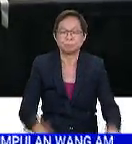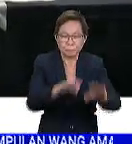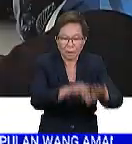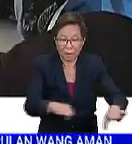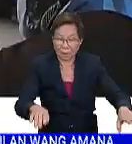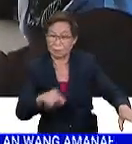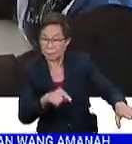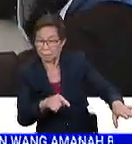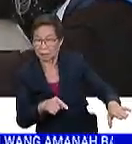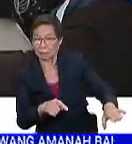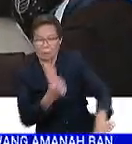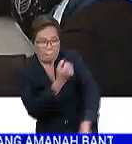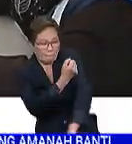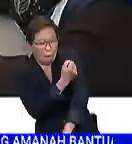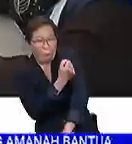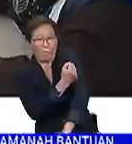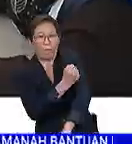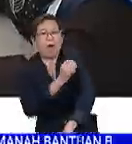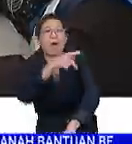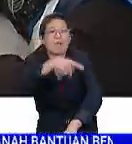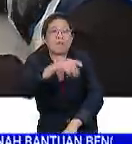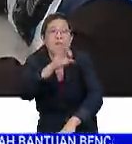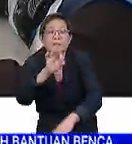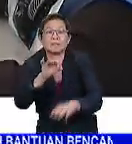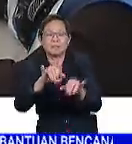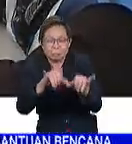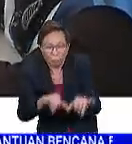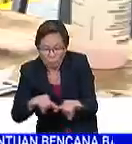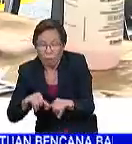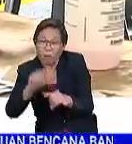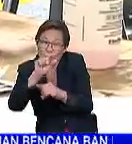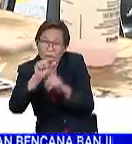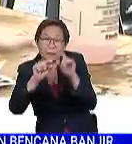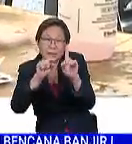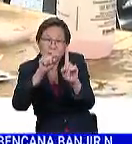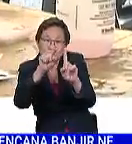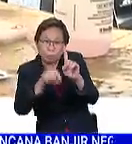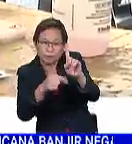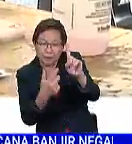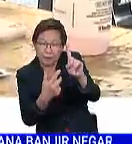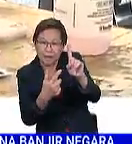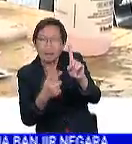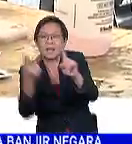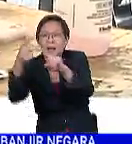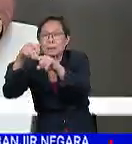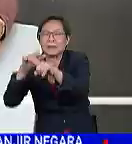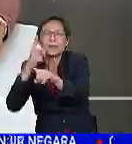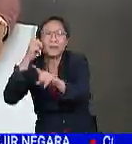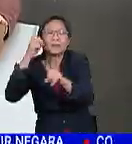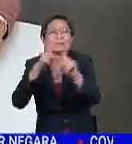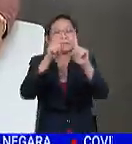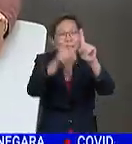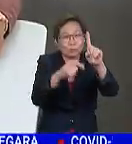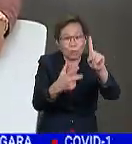Kanak-kanak terlibat akan diberikan vaksin Pfizer dengan sukatan 1/3 daripada dos yang digunakan kepada orang dewasa.